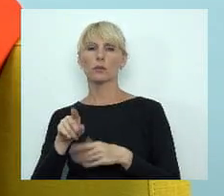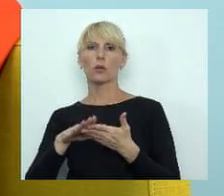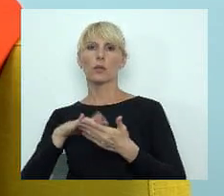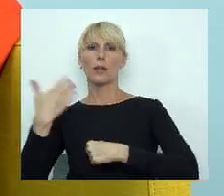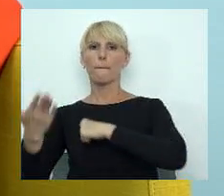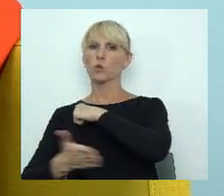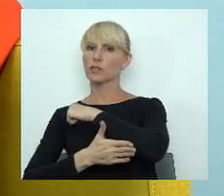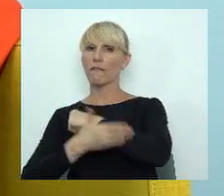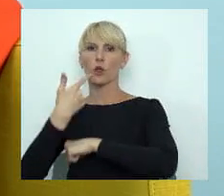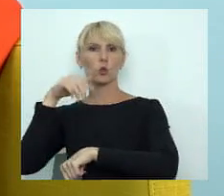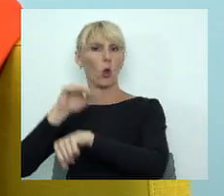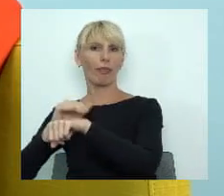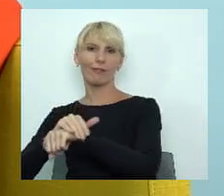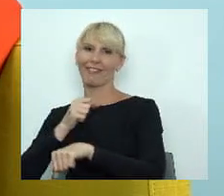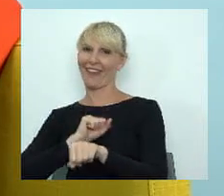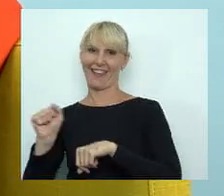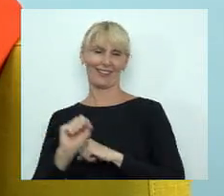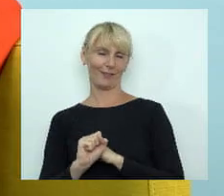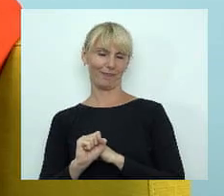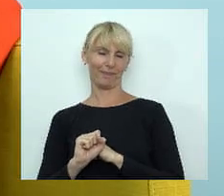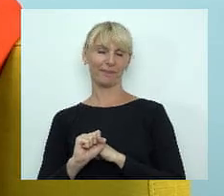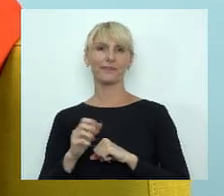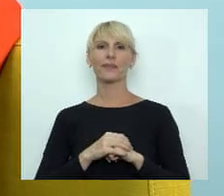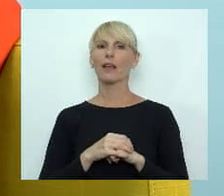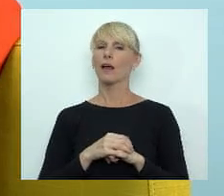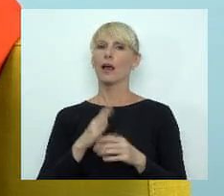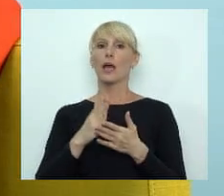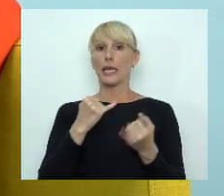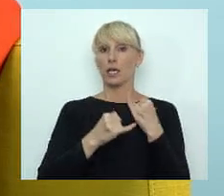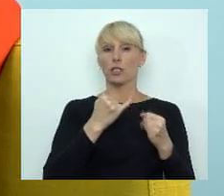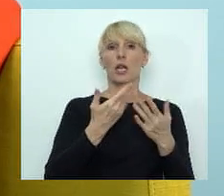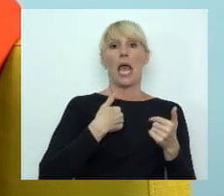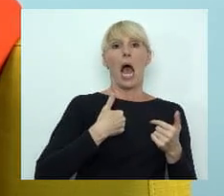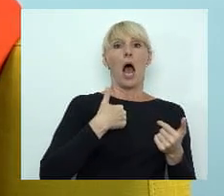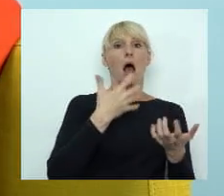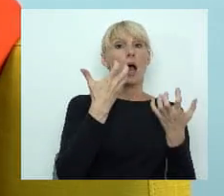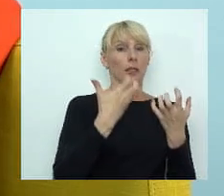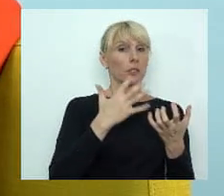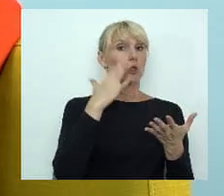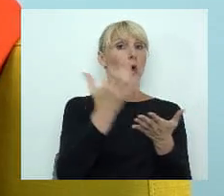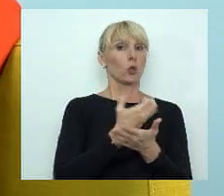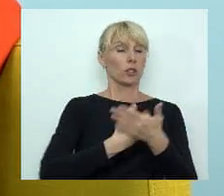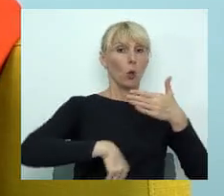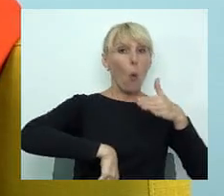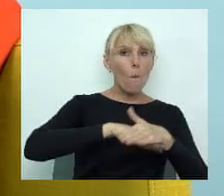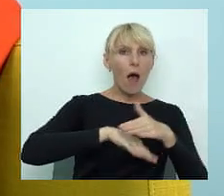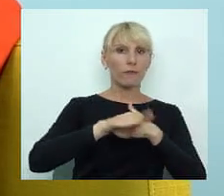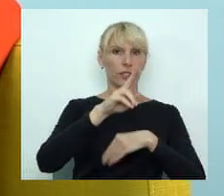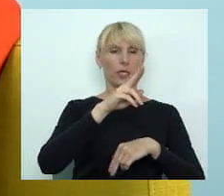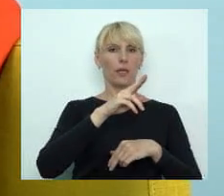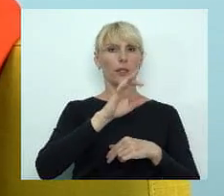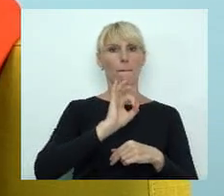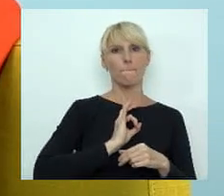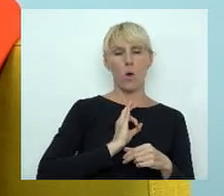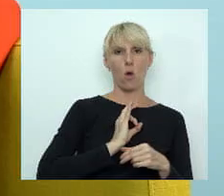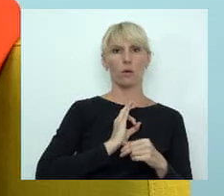podstawie zgody. Czyli jeżeli ja chcę skorzystać z moich uprawnień jako pacjent, różnego typu uprawnień,